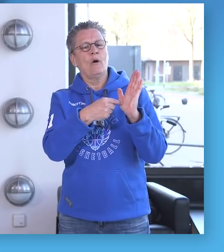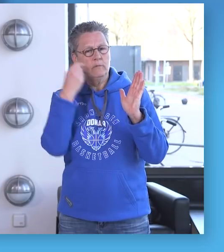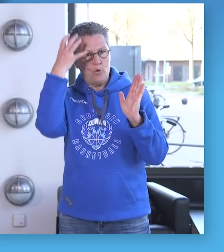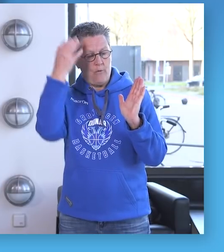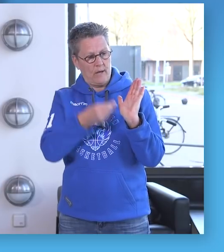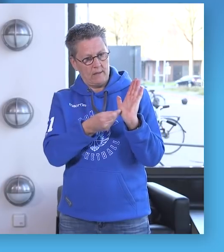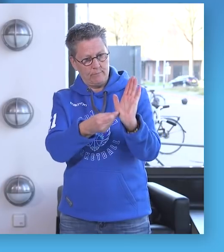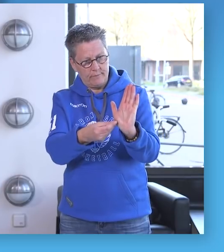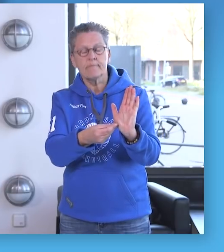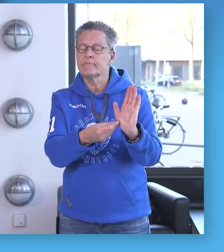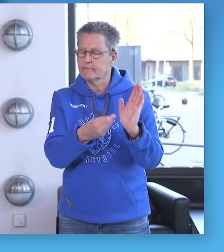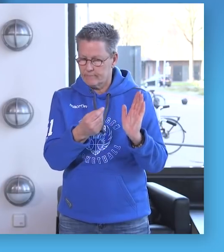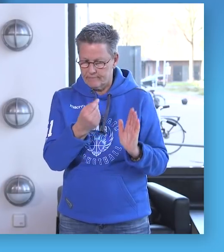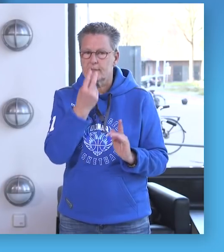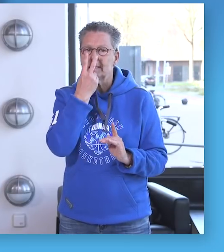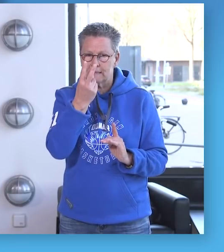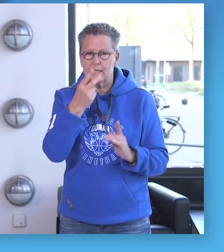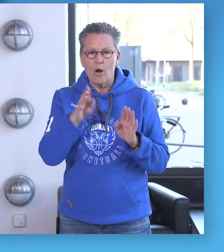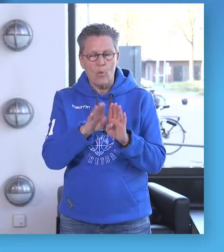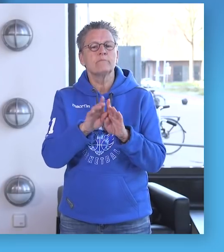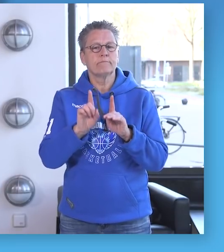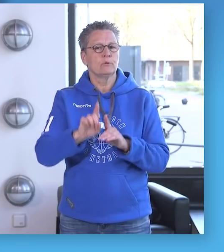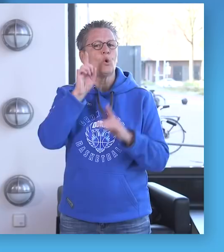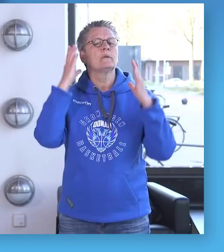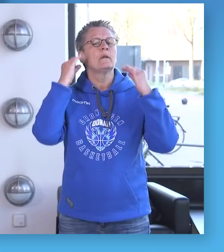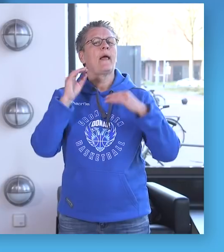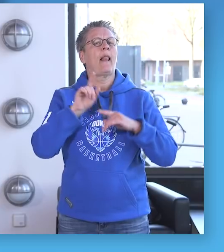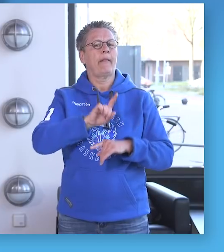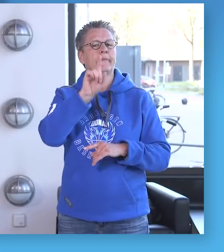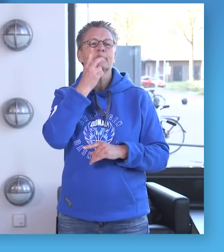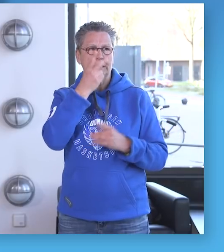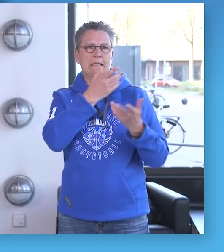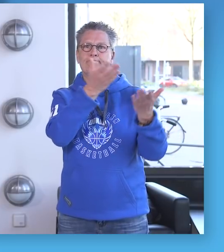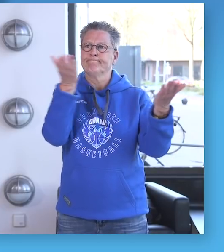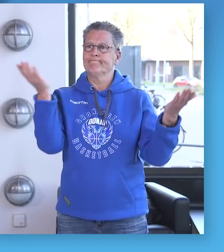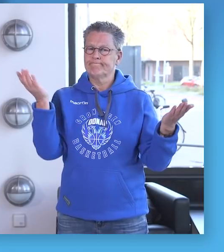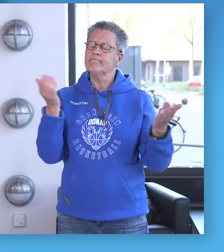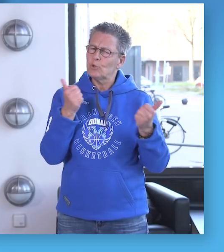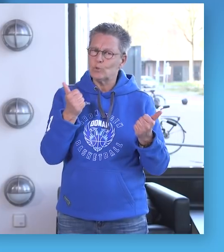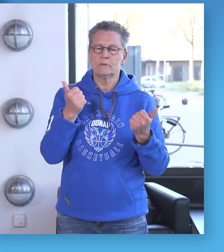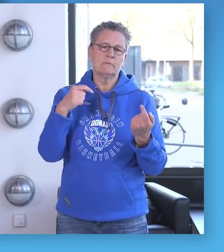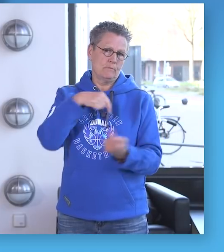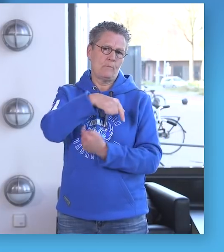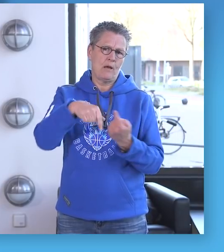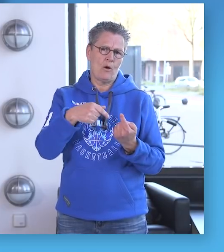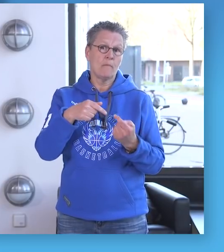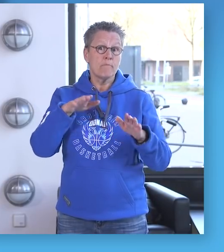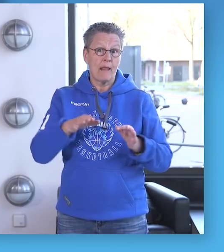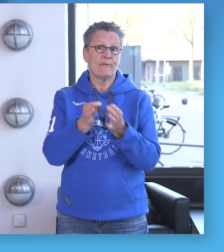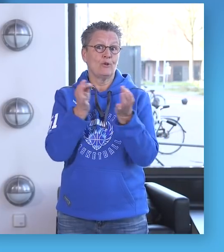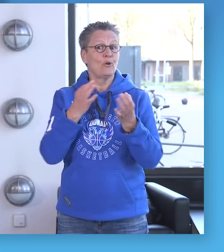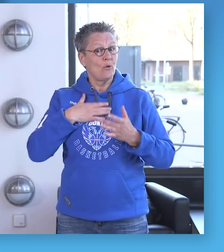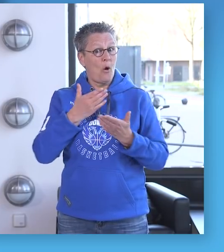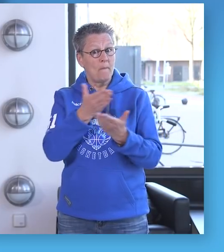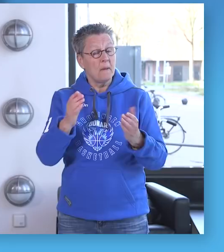voorschrijft. En dat zie ik ook natuurlijk wel terug hier in Noord-Nederland. We gaan er hier goed mee om. Hou je gezond. En we hopen jullie